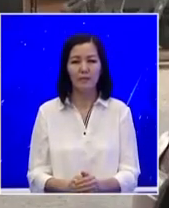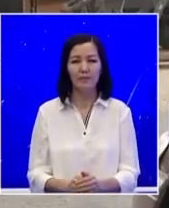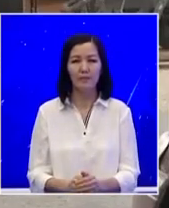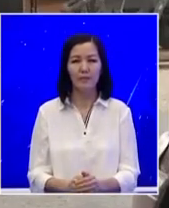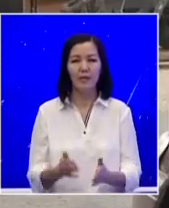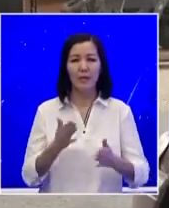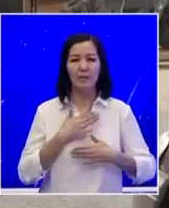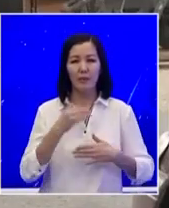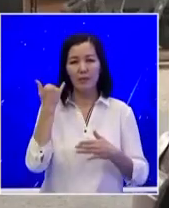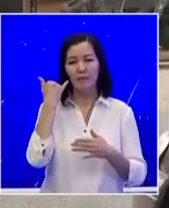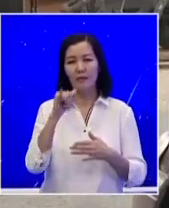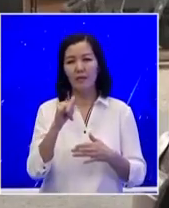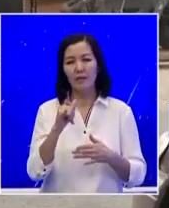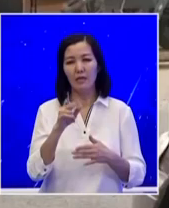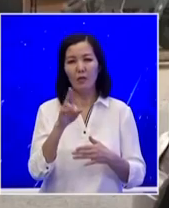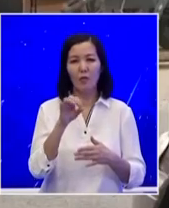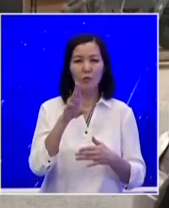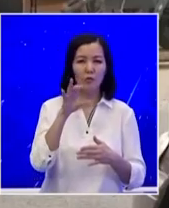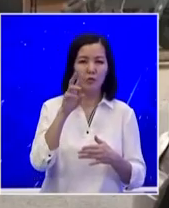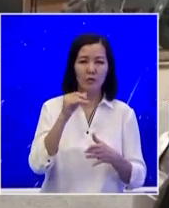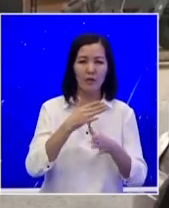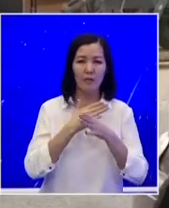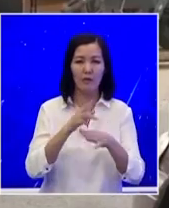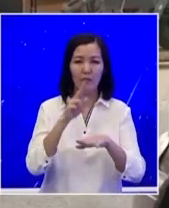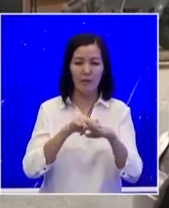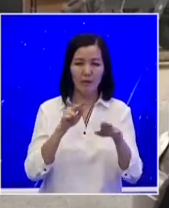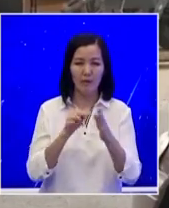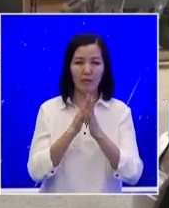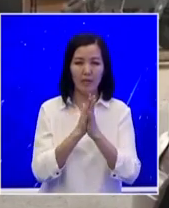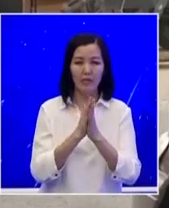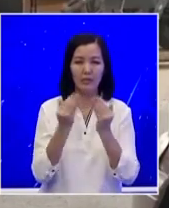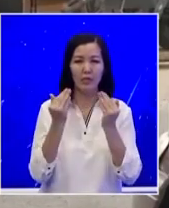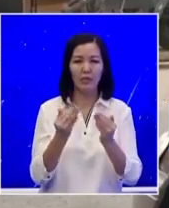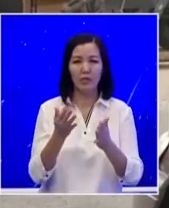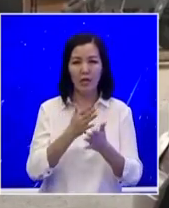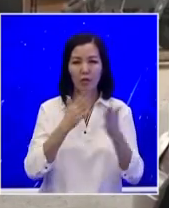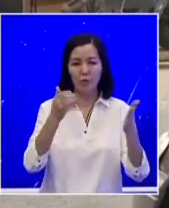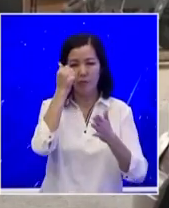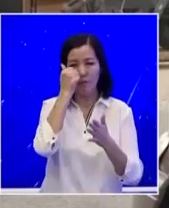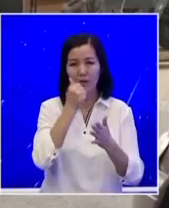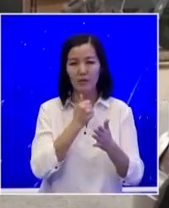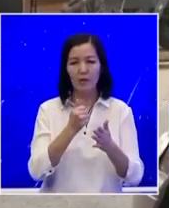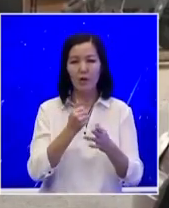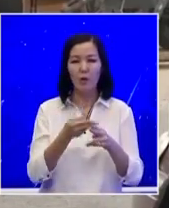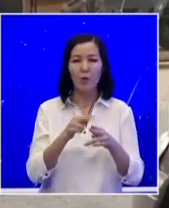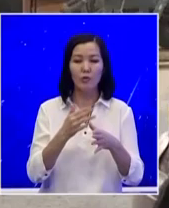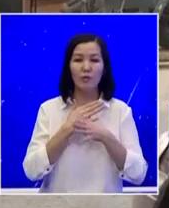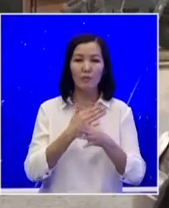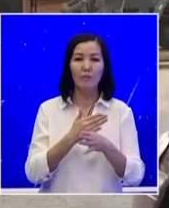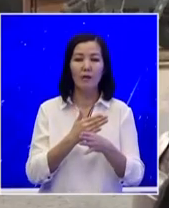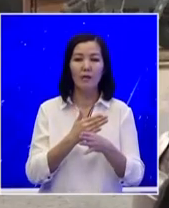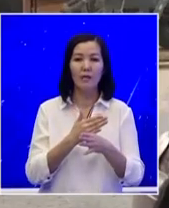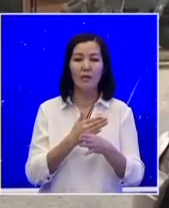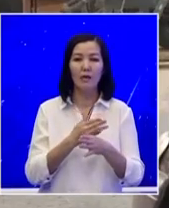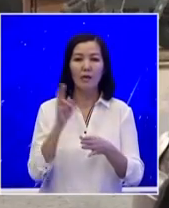Мы позвонили в консульство, а также обратились за помощью к полицейским, которым сейчас выражаем признательность. Они очень помогли нам, ведь проехать